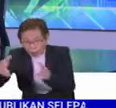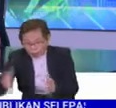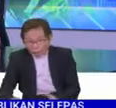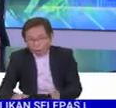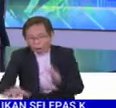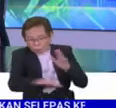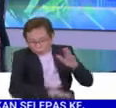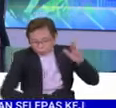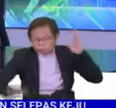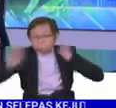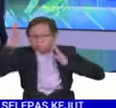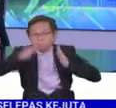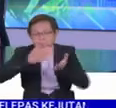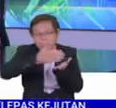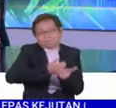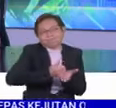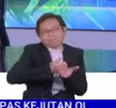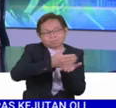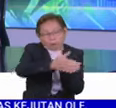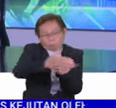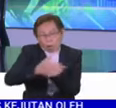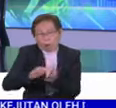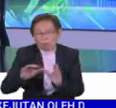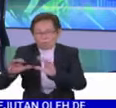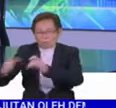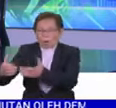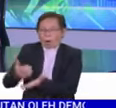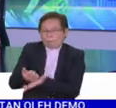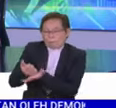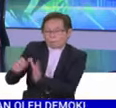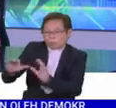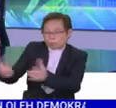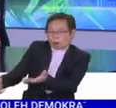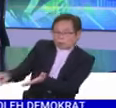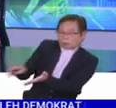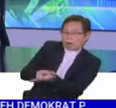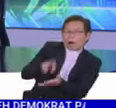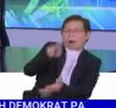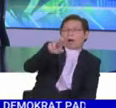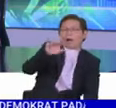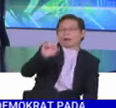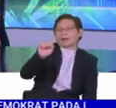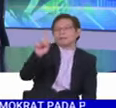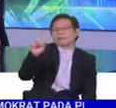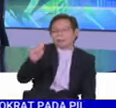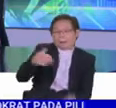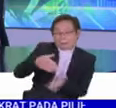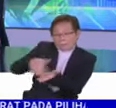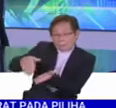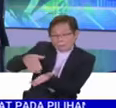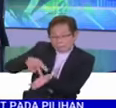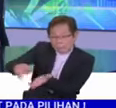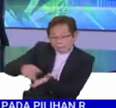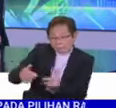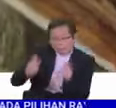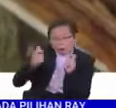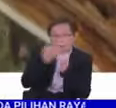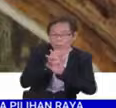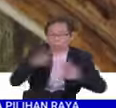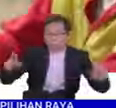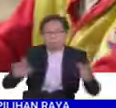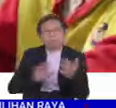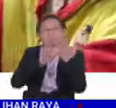negara akan diagih. Bantuan akan diberi kepada golongan itu yang berdaftar dengan RISDA. Bayaran dipercepat sebagai